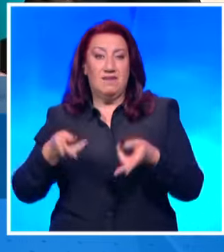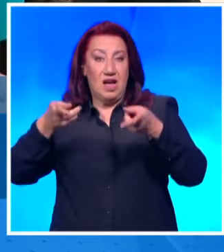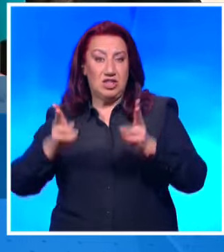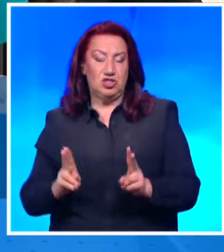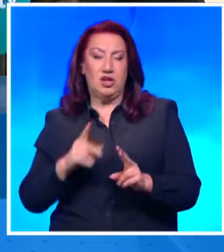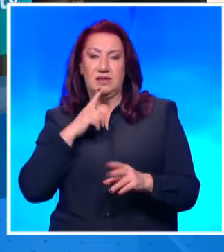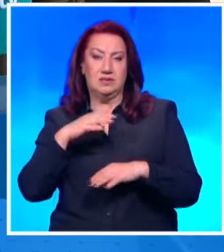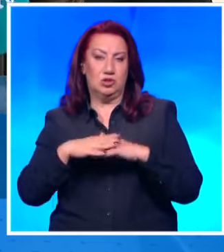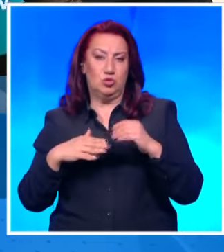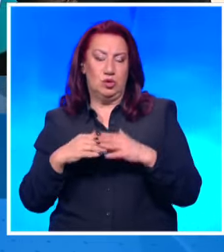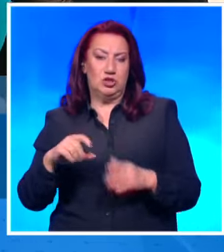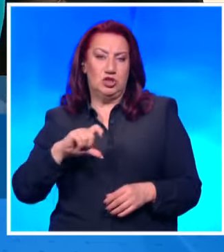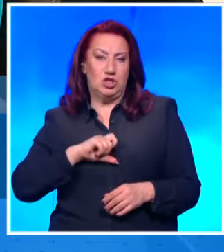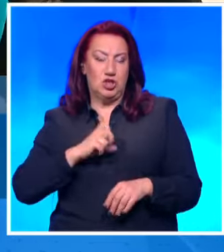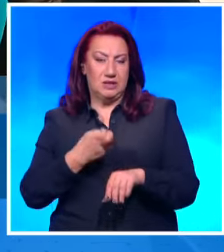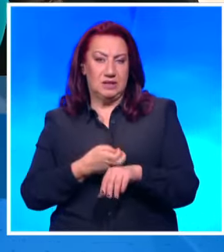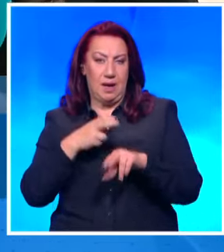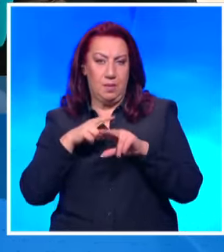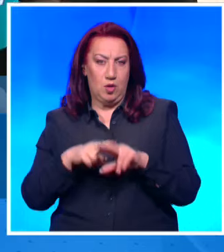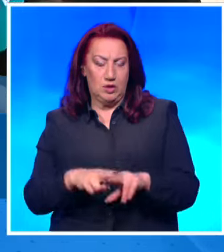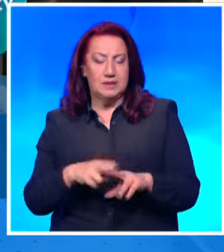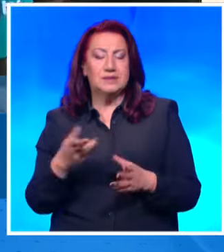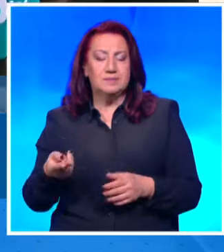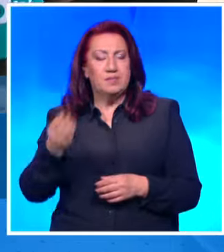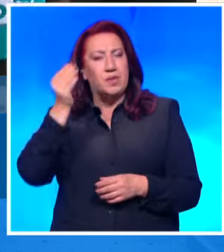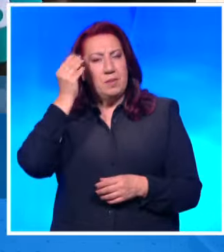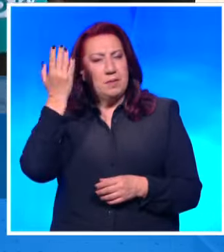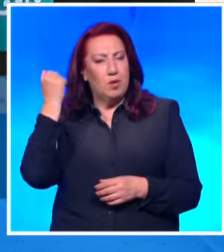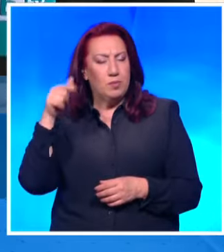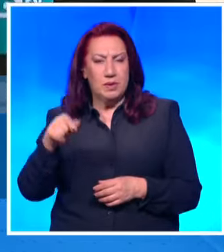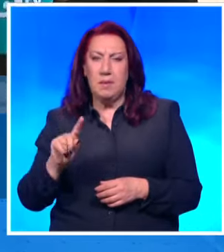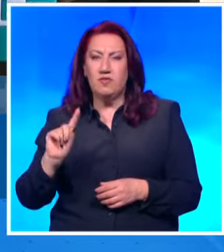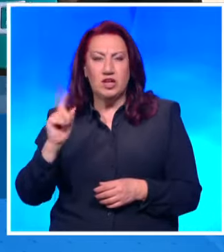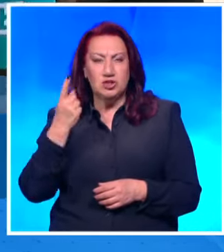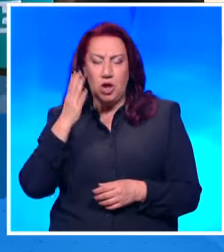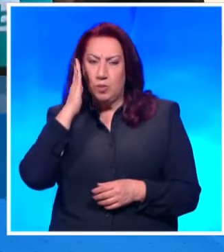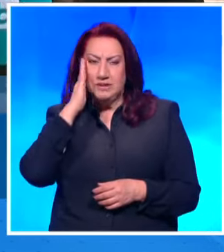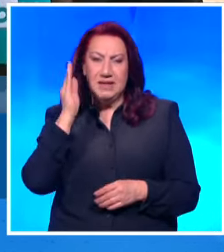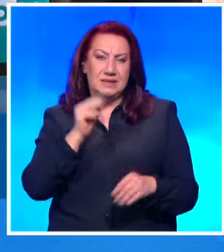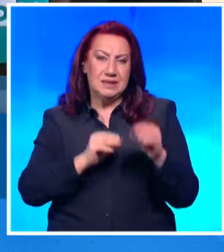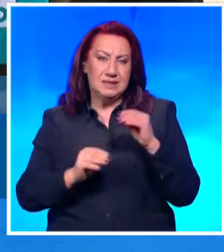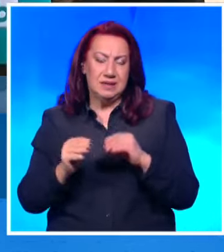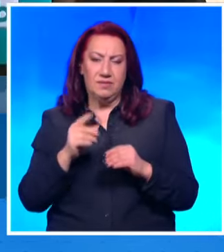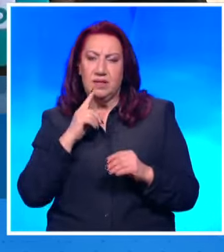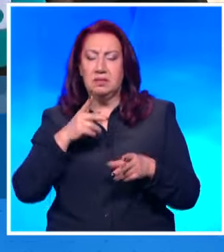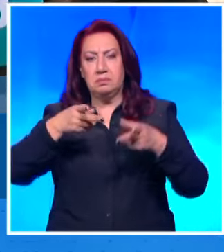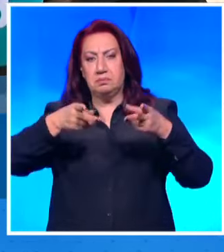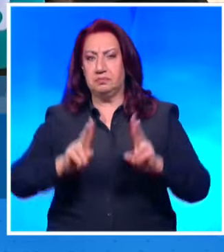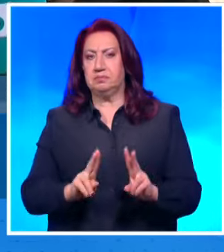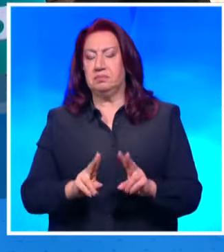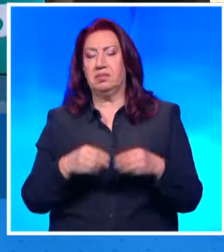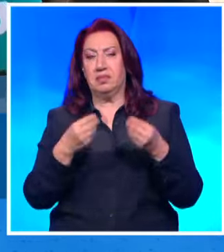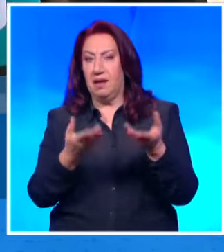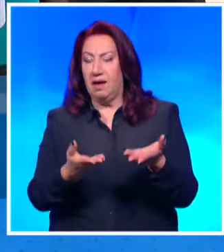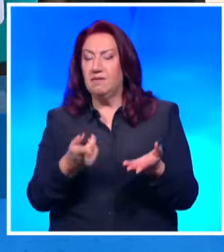че ще има няколко детски звена. Припомням ви, че до тук се стигна, след като първоначално Министерският съвет даде разрешение